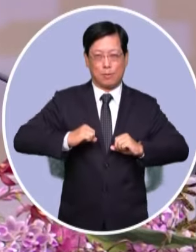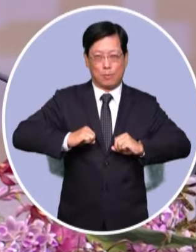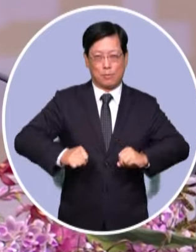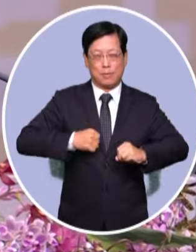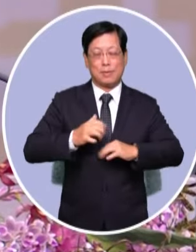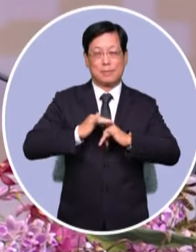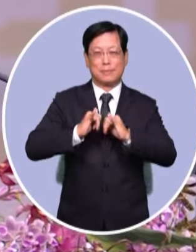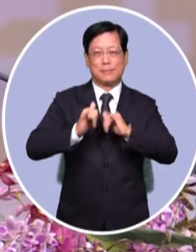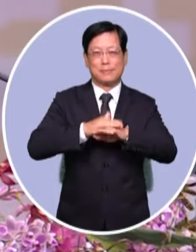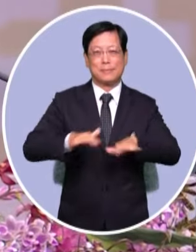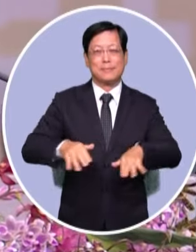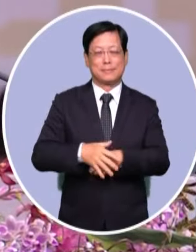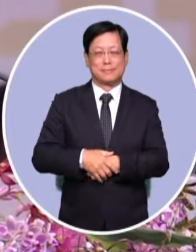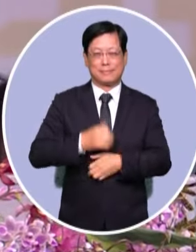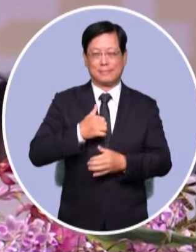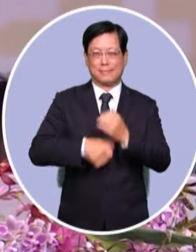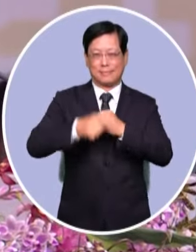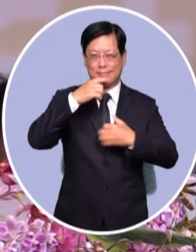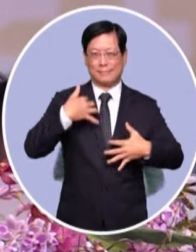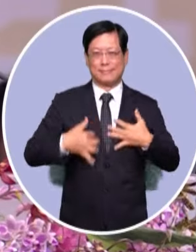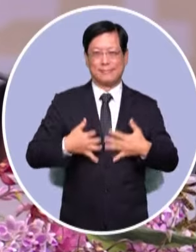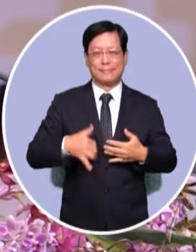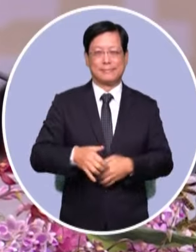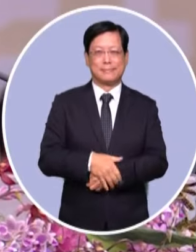安，生日快乐。